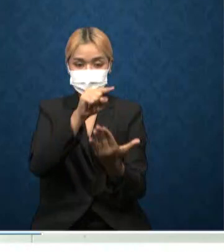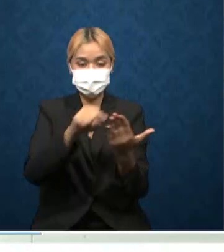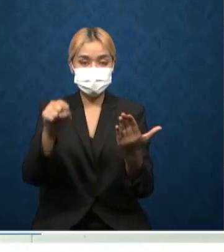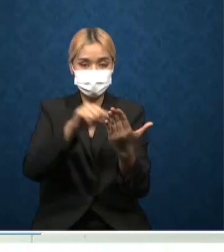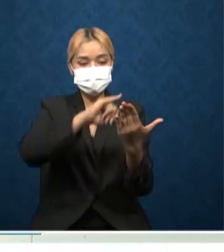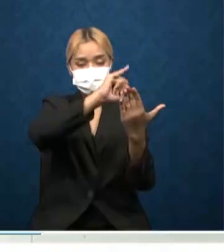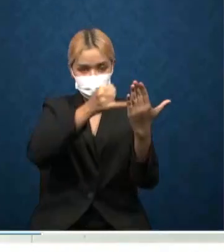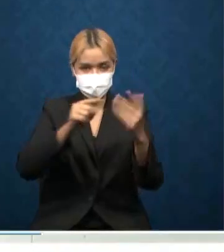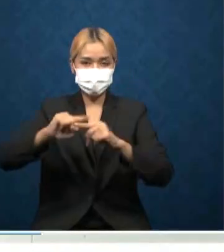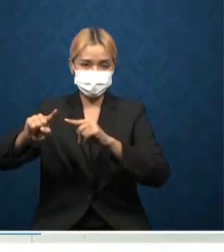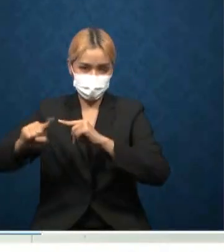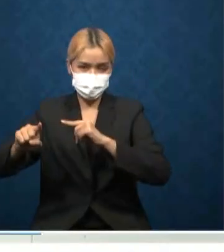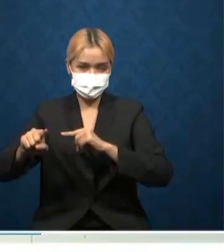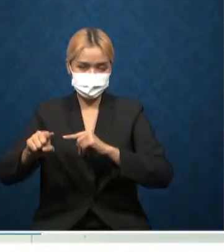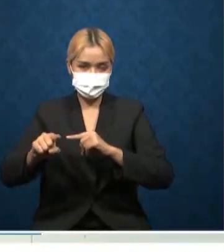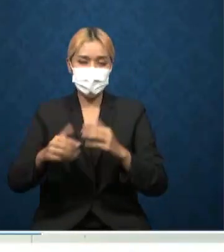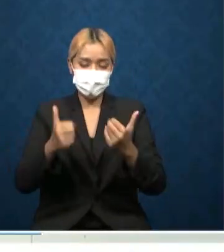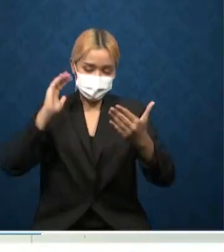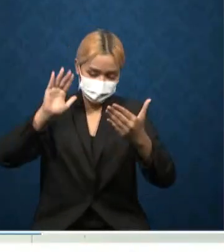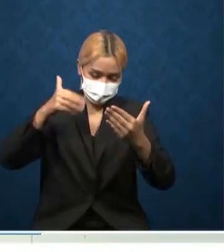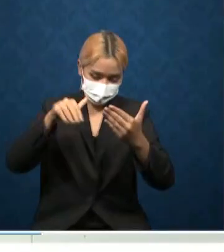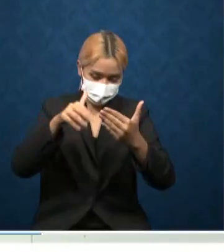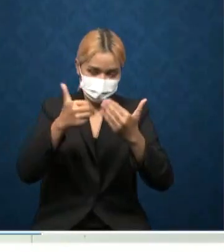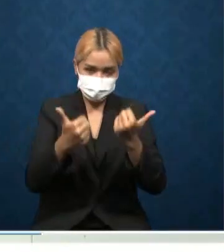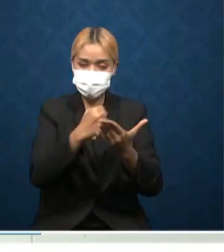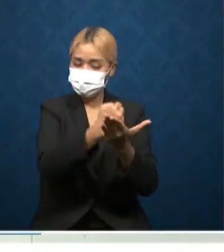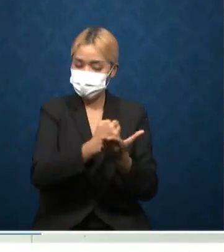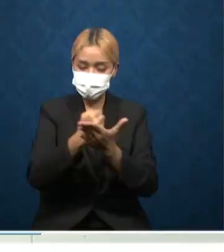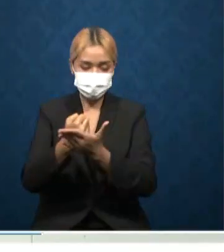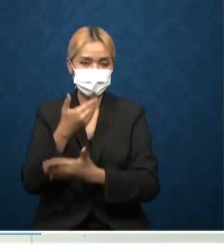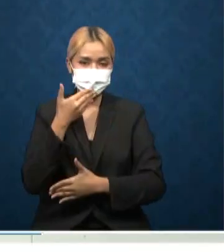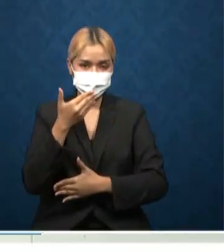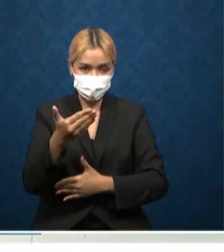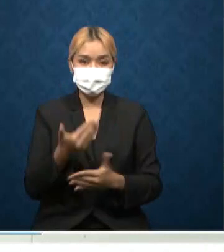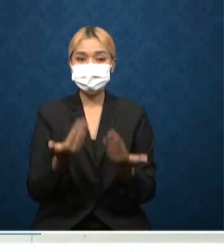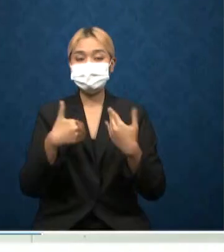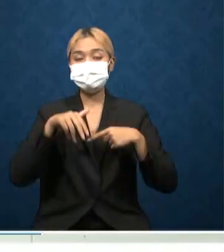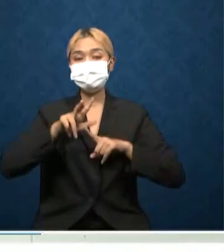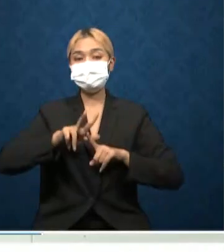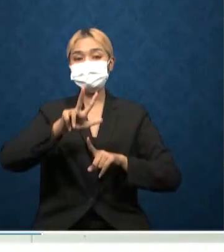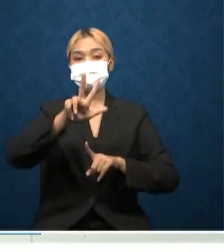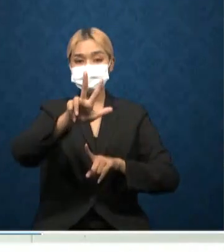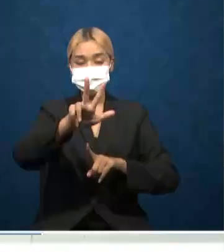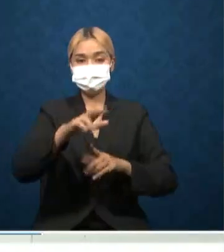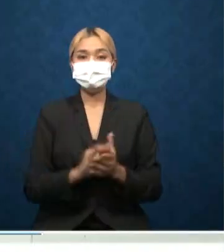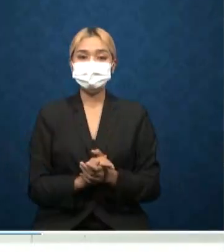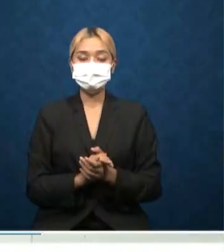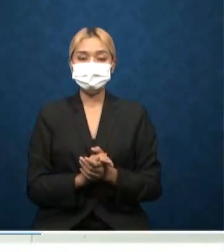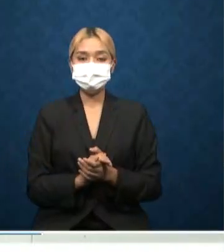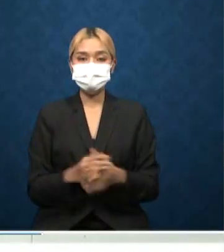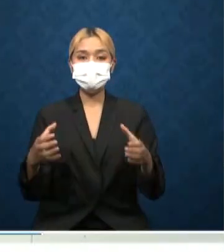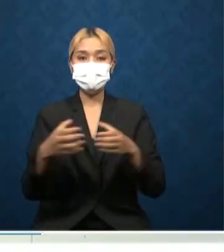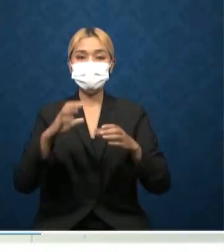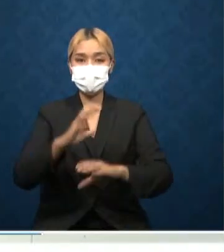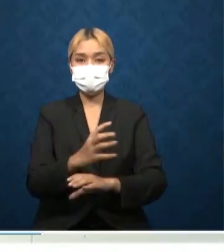ประจำจังหวัดด้วยดีเสมอมาครับจนถึงทุกวันนี้ครับประเด็นที่ 3ก็คือการส่งเสริมให้พรรคการเมืองเป็น